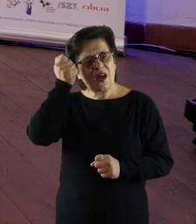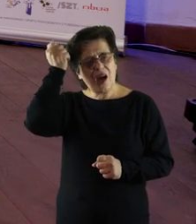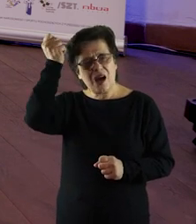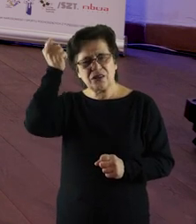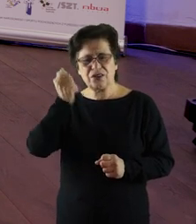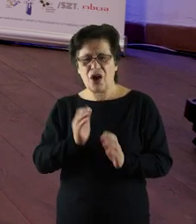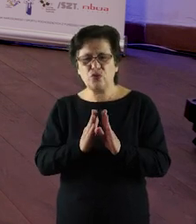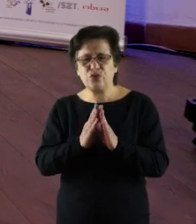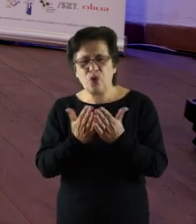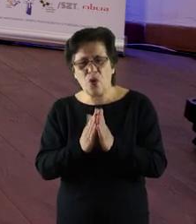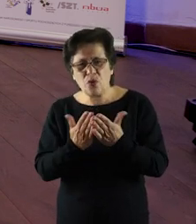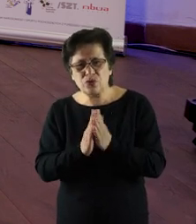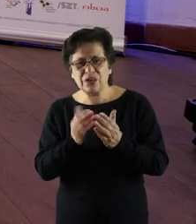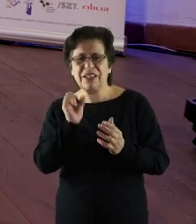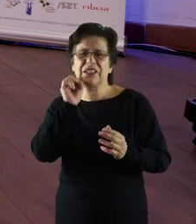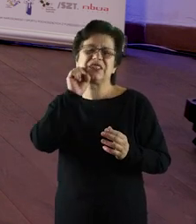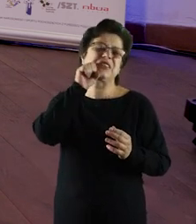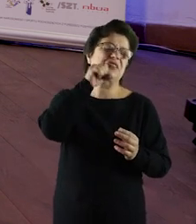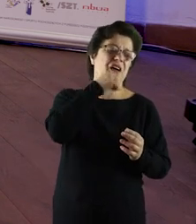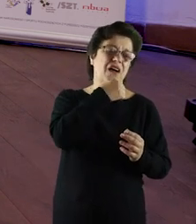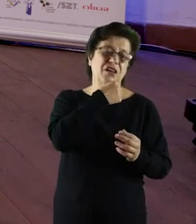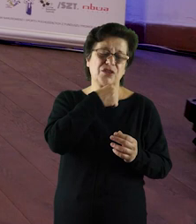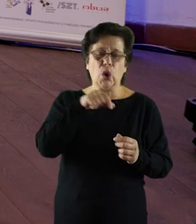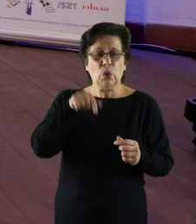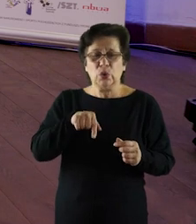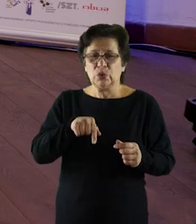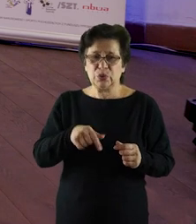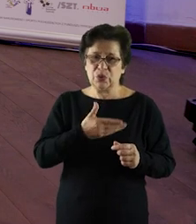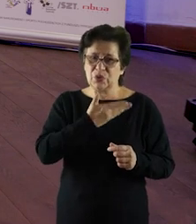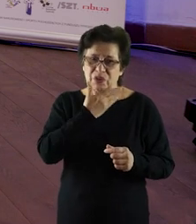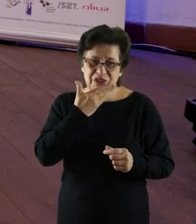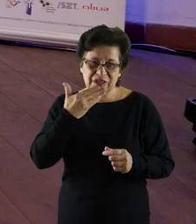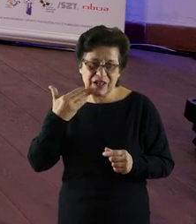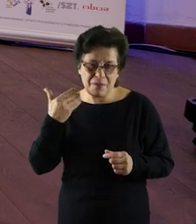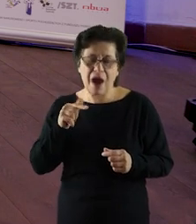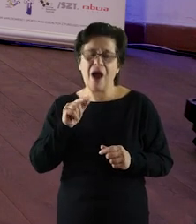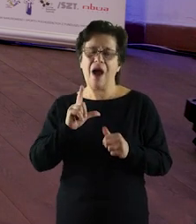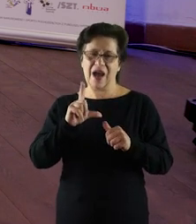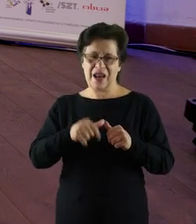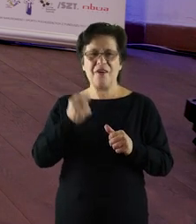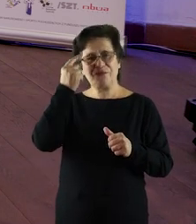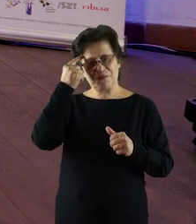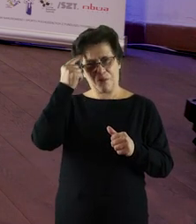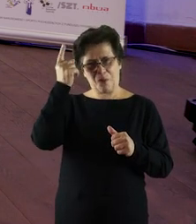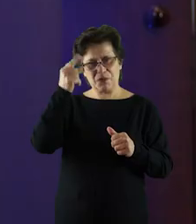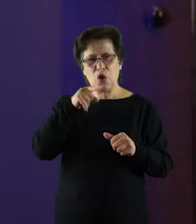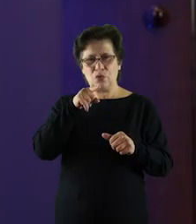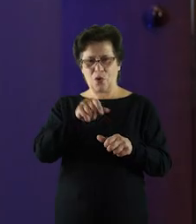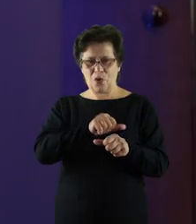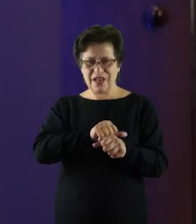Taka najstarsza książka, której tutaj nie mam, ale na prośbę pana Krzysia wspomnę o niej, to Teren